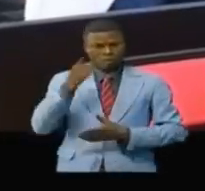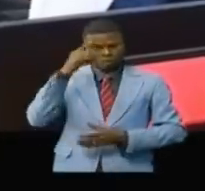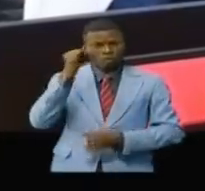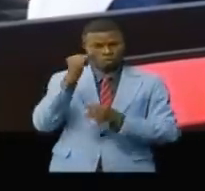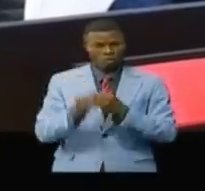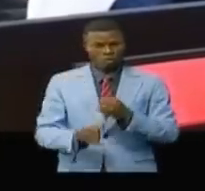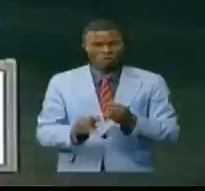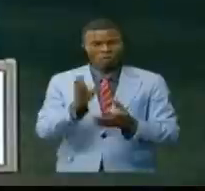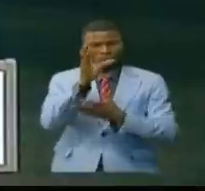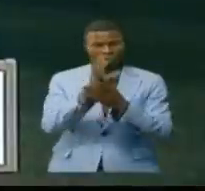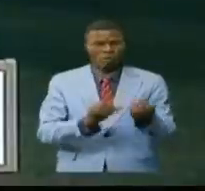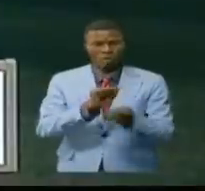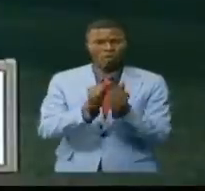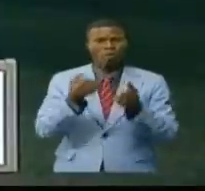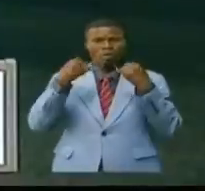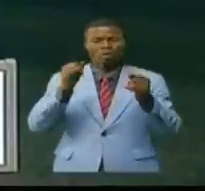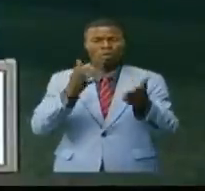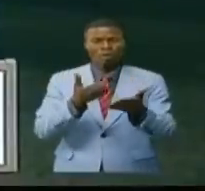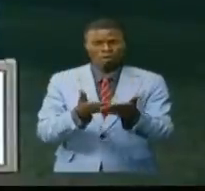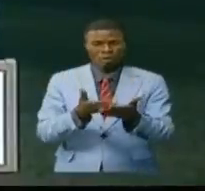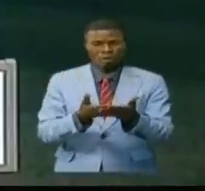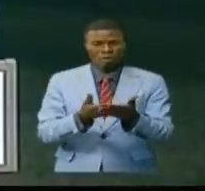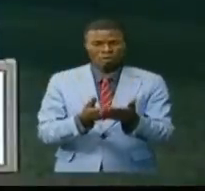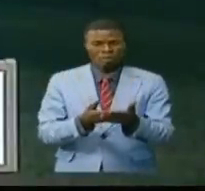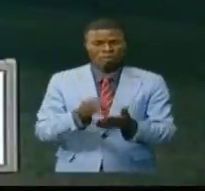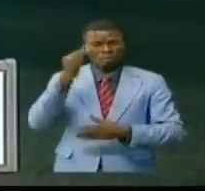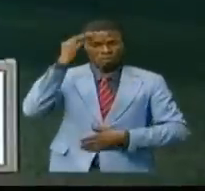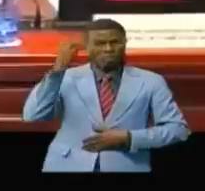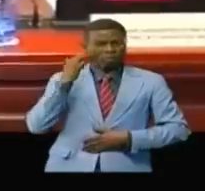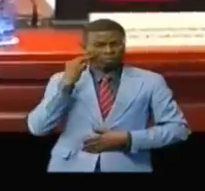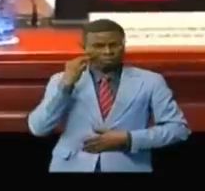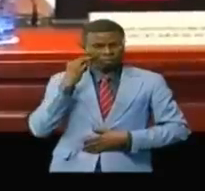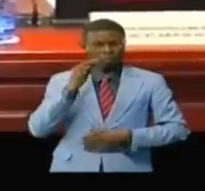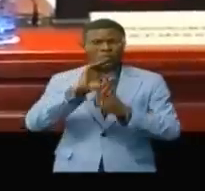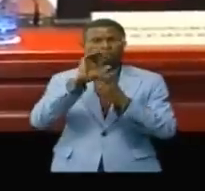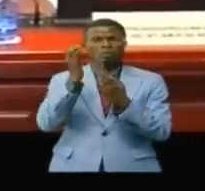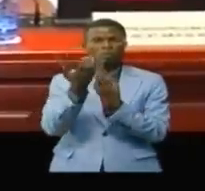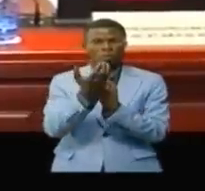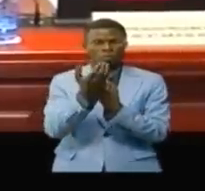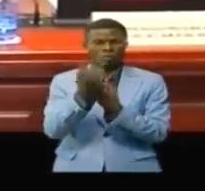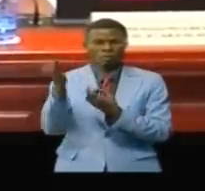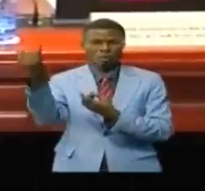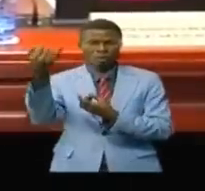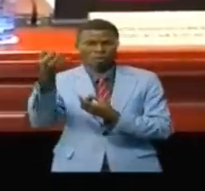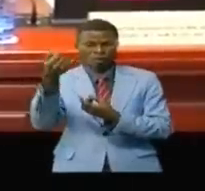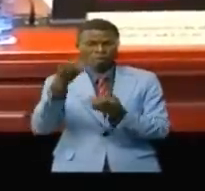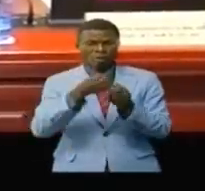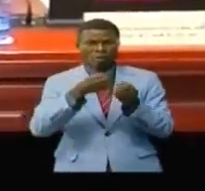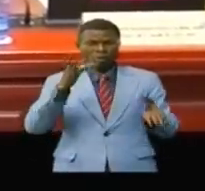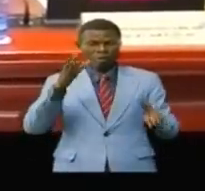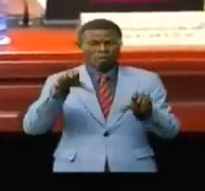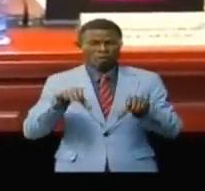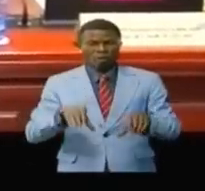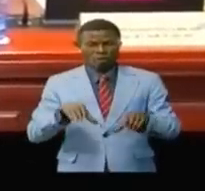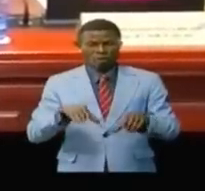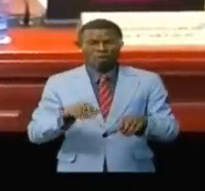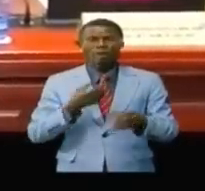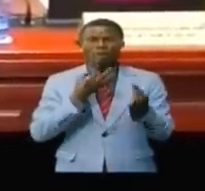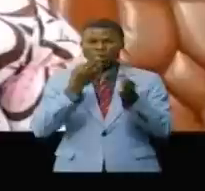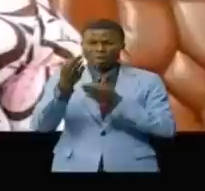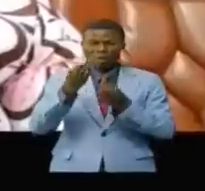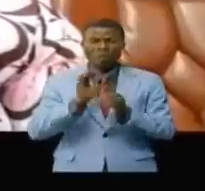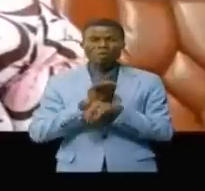finir ce chapitre de points d'information, la ministre de la Culture, Arts et Patrimoine a parlé de